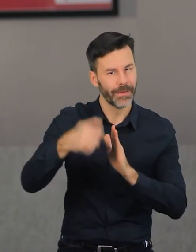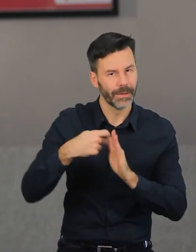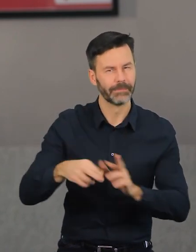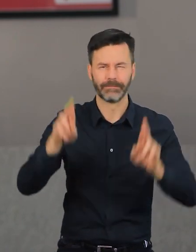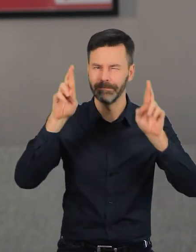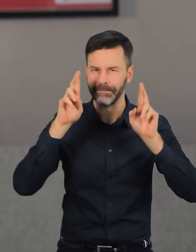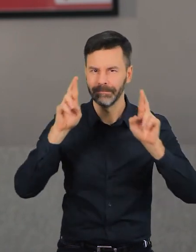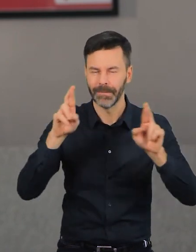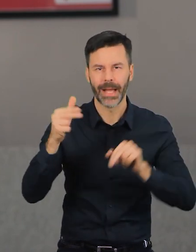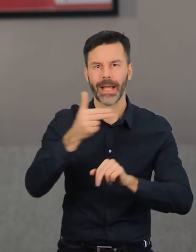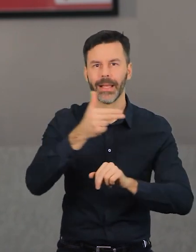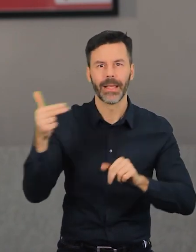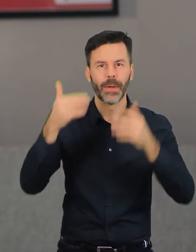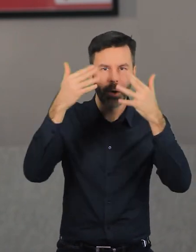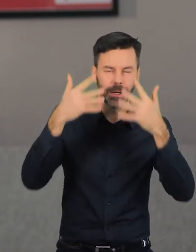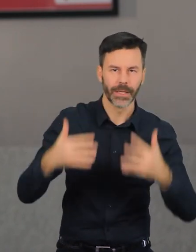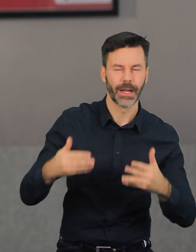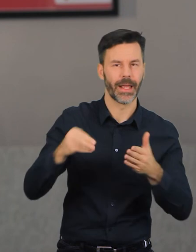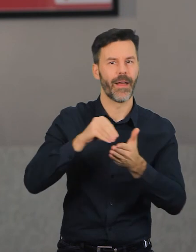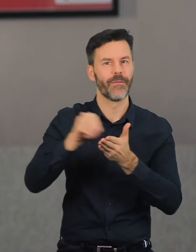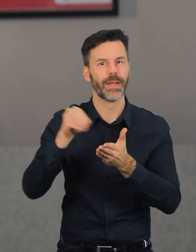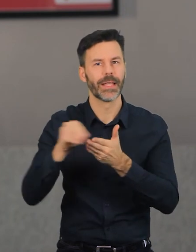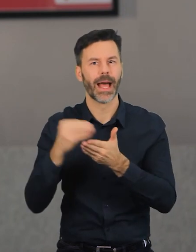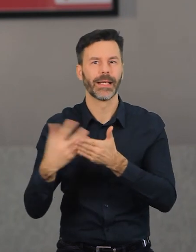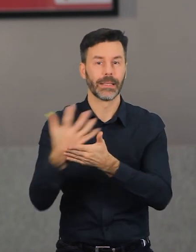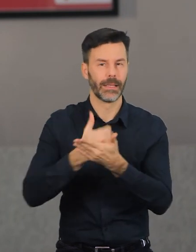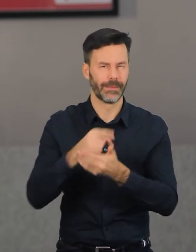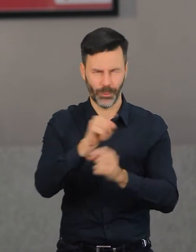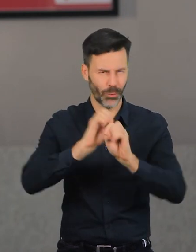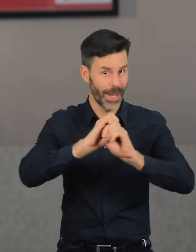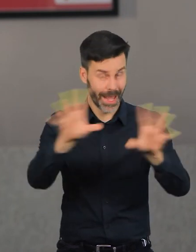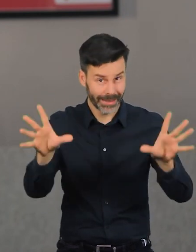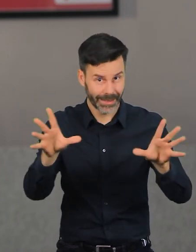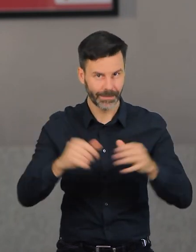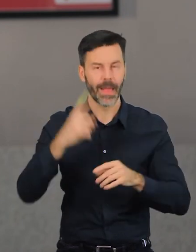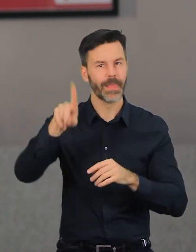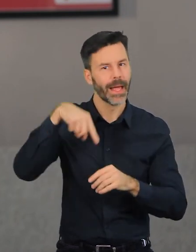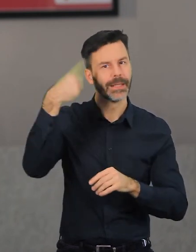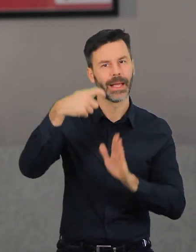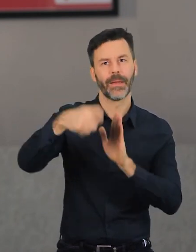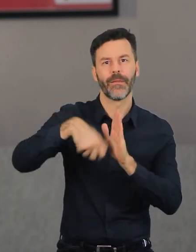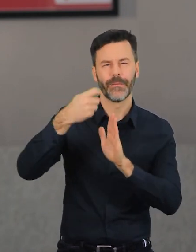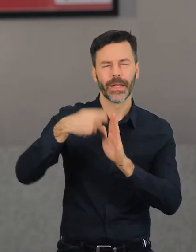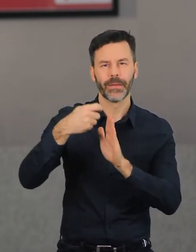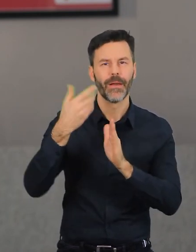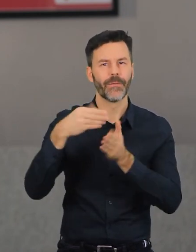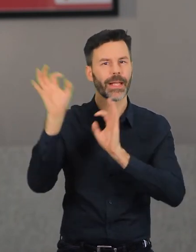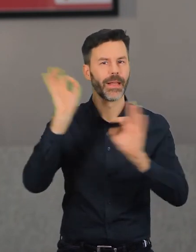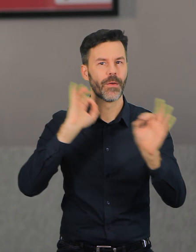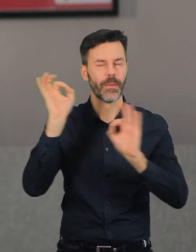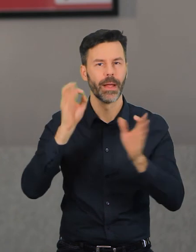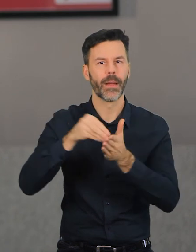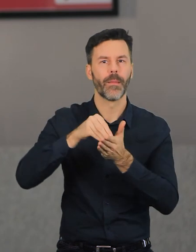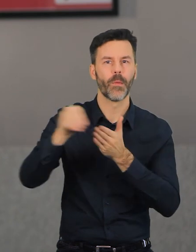temat rozliczenia wydatków związanych z personelem jest dla Was jasny. W kolejnym odcinku dowiecie się o płatnościach w walucie